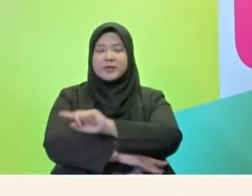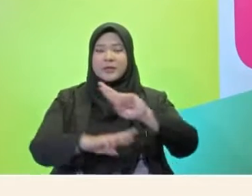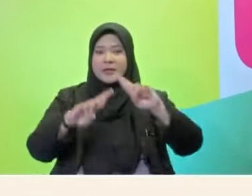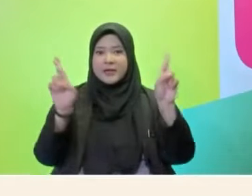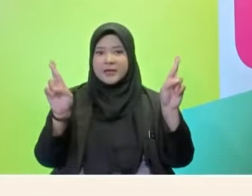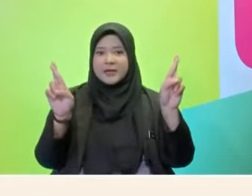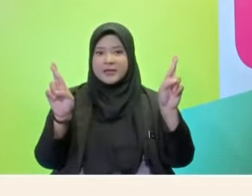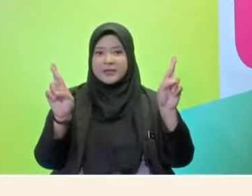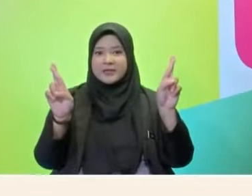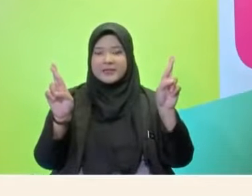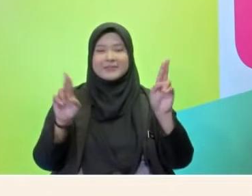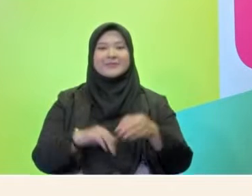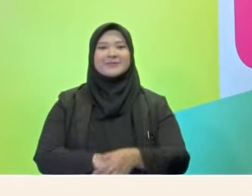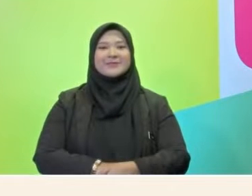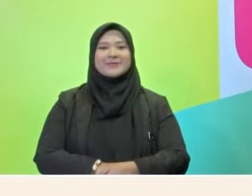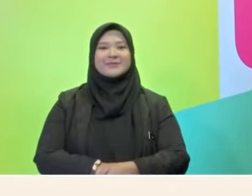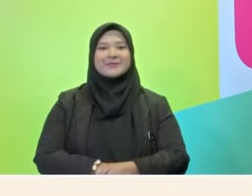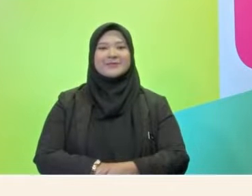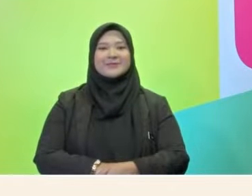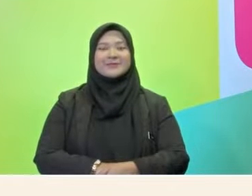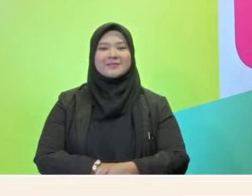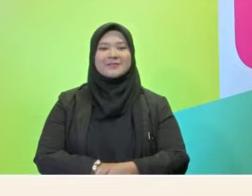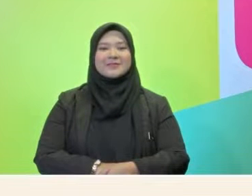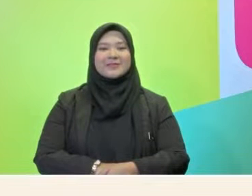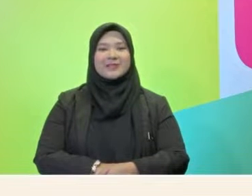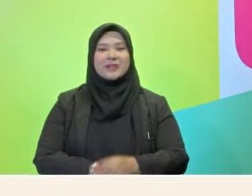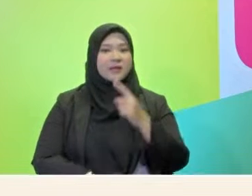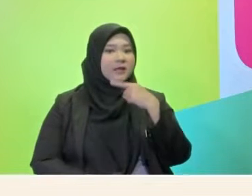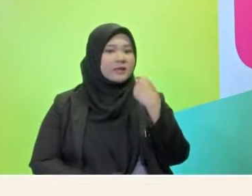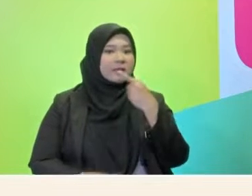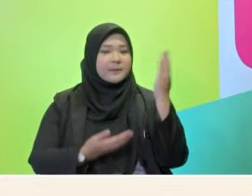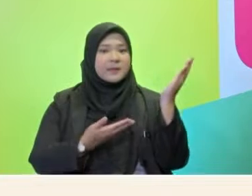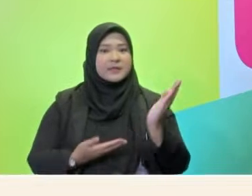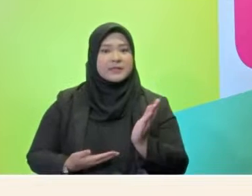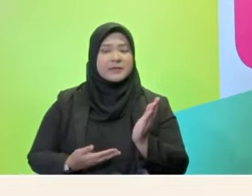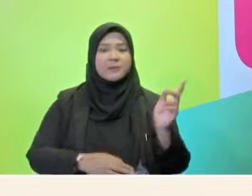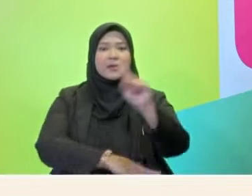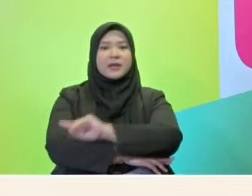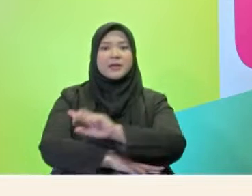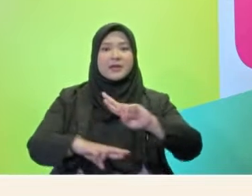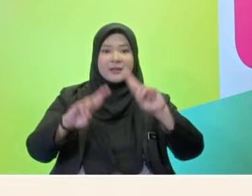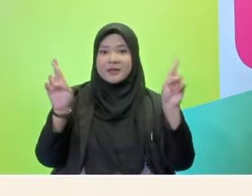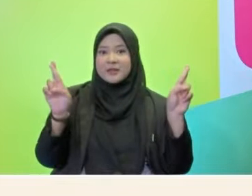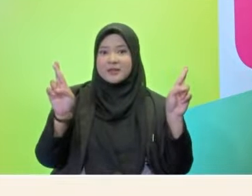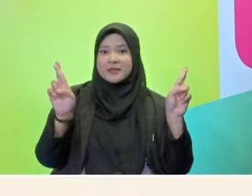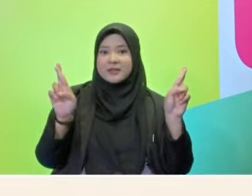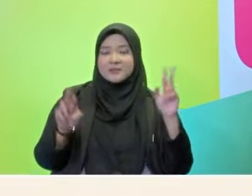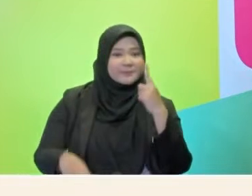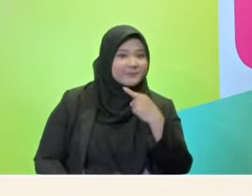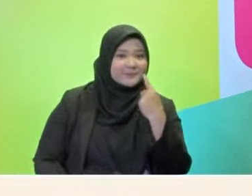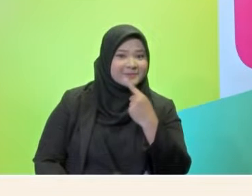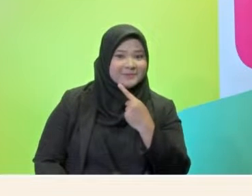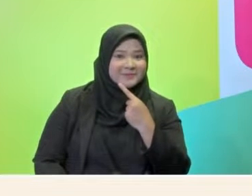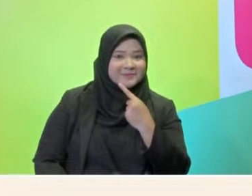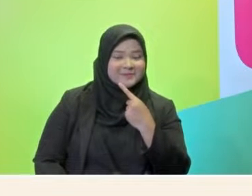Aidilfitri. Okay, ini disambut oleh orang yang beragama Islam. Baik. Pada 1 Syawal